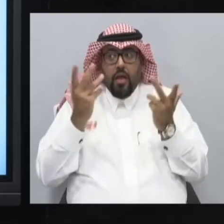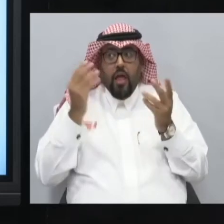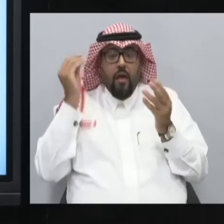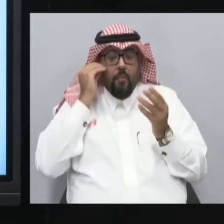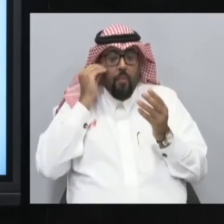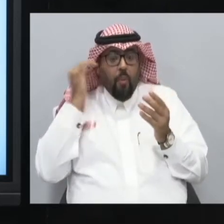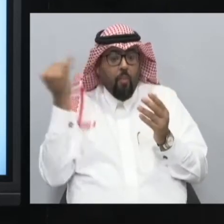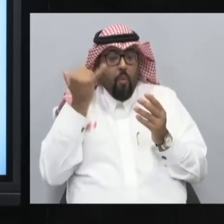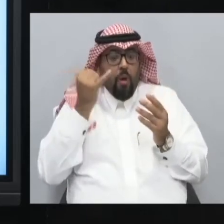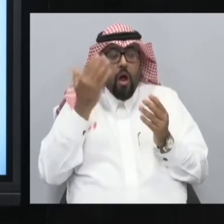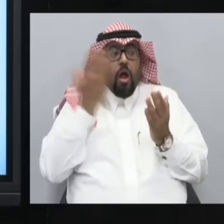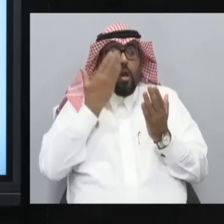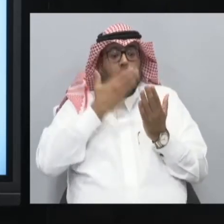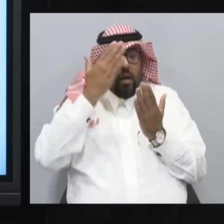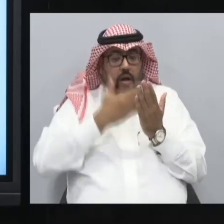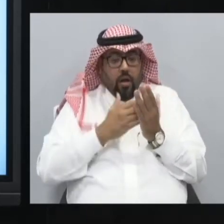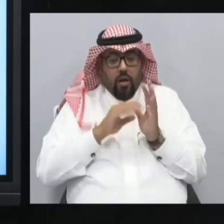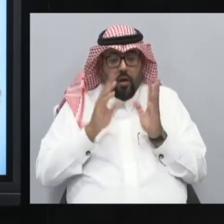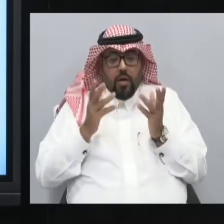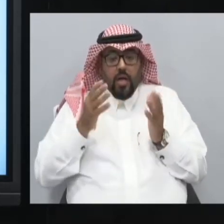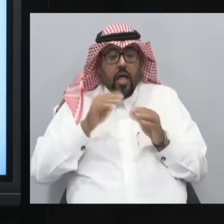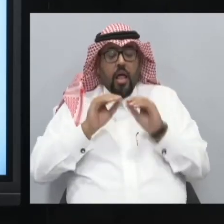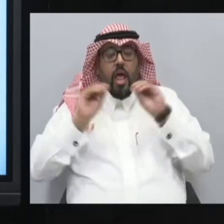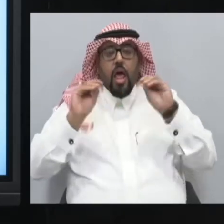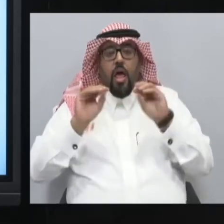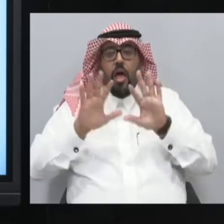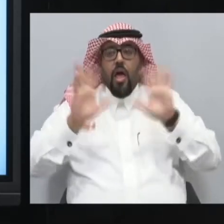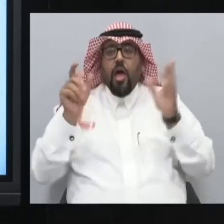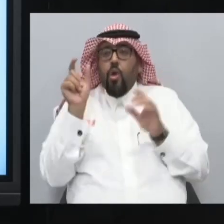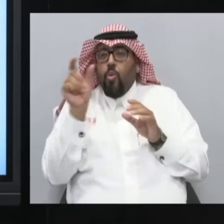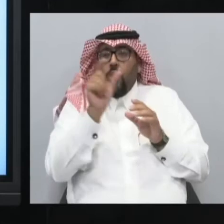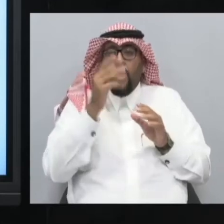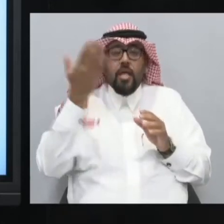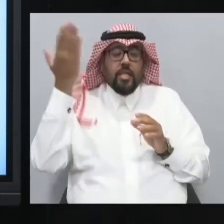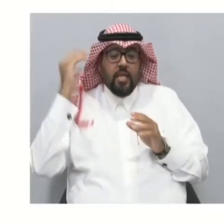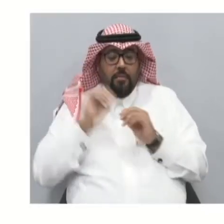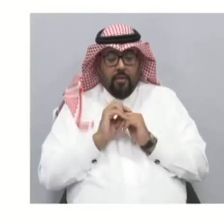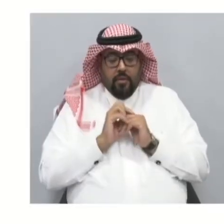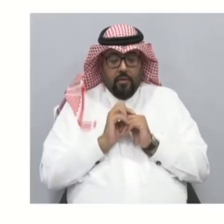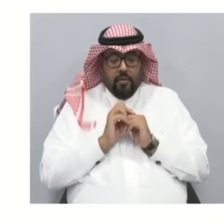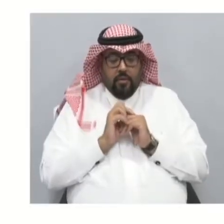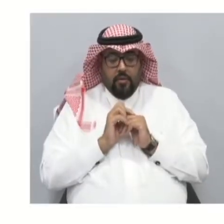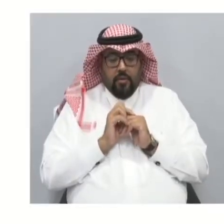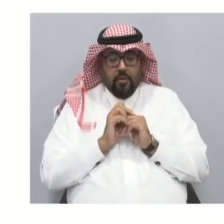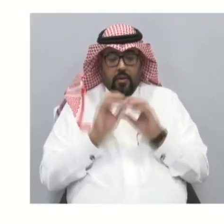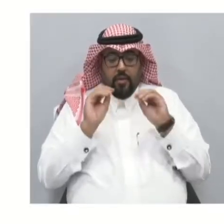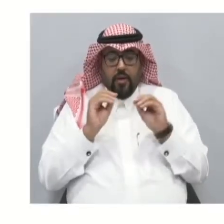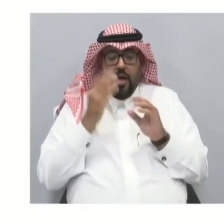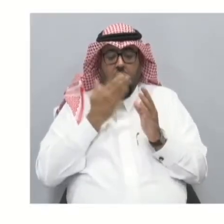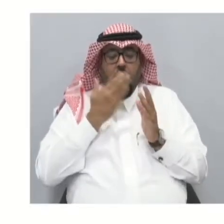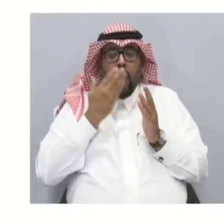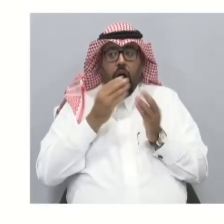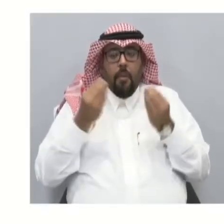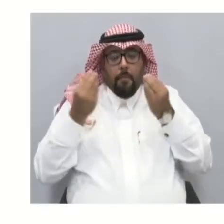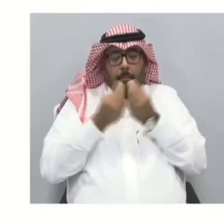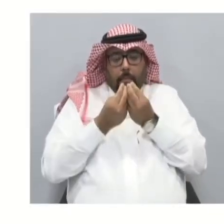استراتيجية القراءة، طبعا هي قد ذكرت في أغلب الوحدات السابقة. طبعا هي استراتيجية القراءة قراءة متعمقة، يشاركني